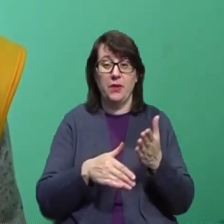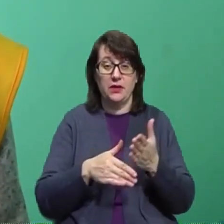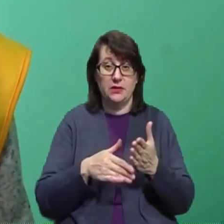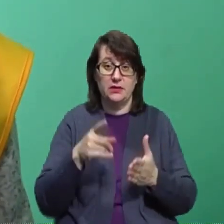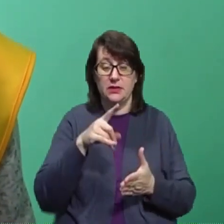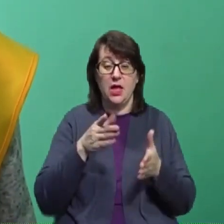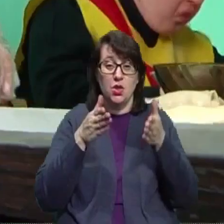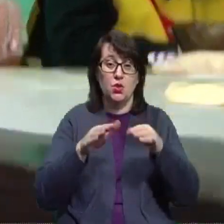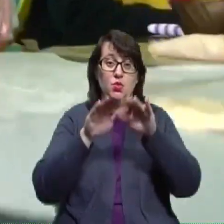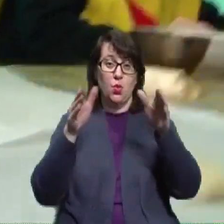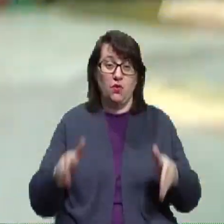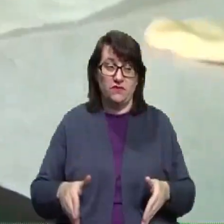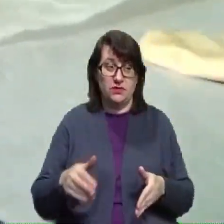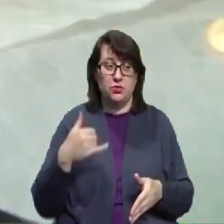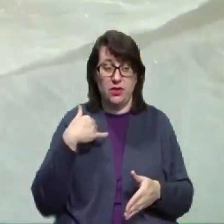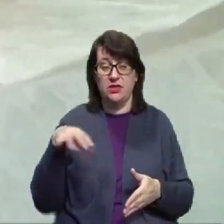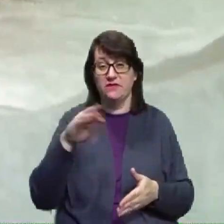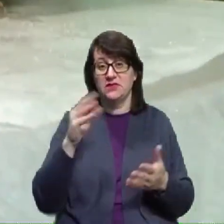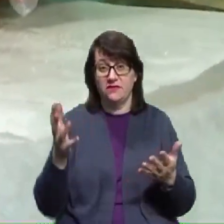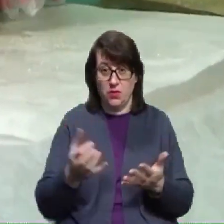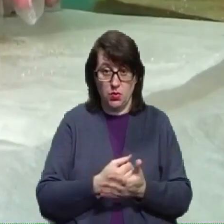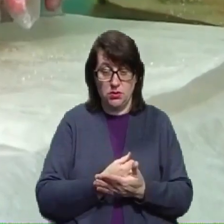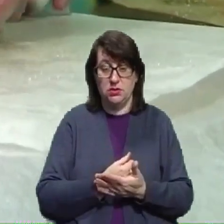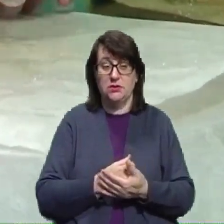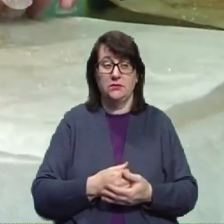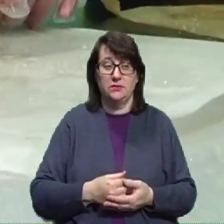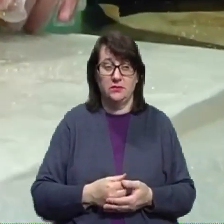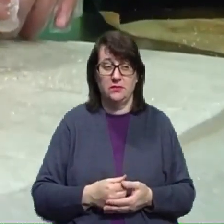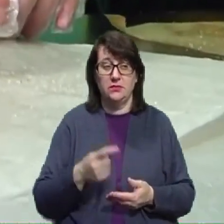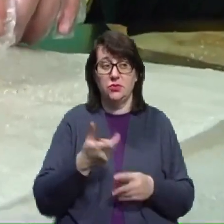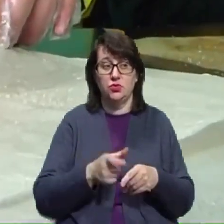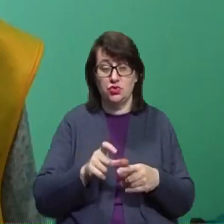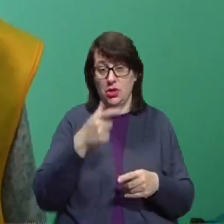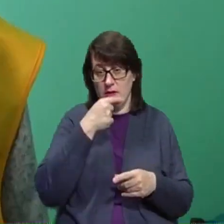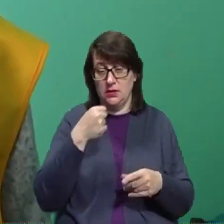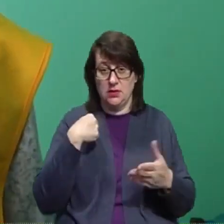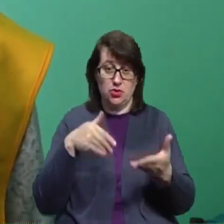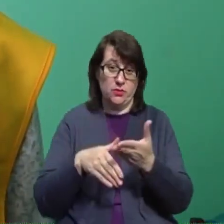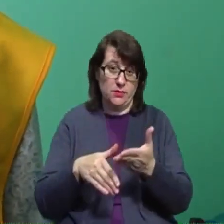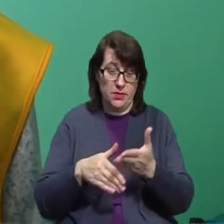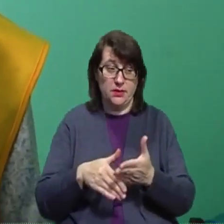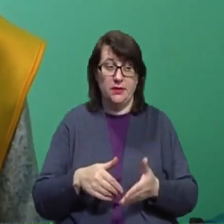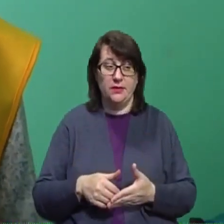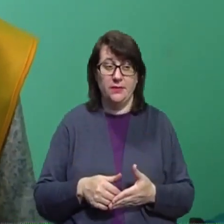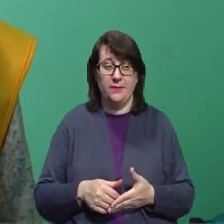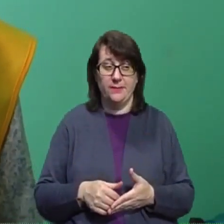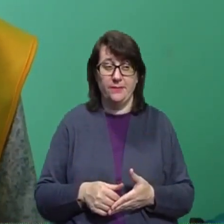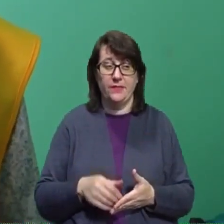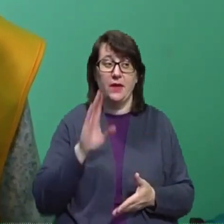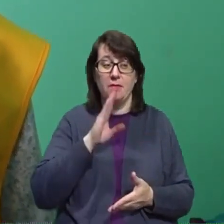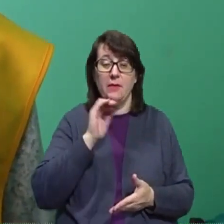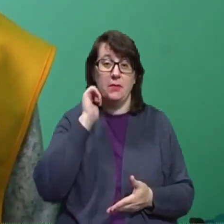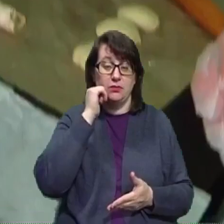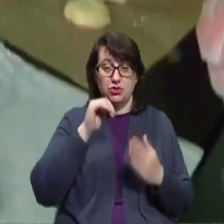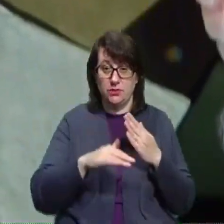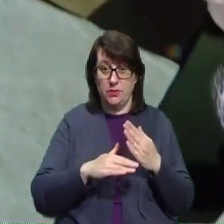духовці. У мене все виходить, у мене вдома класливо допомагають мама та бабуся.